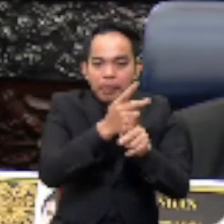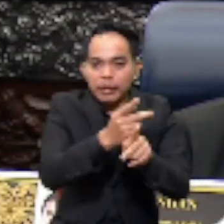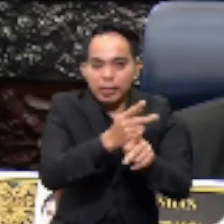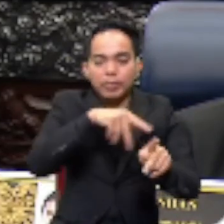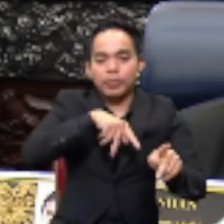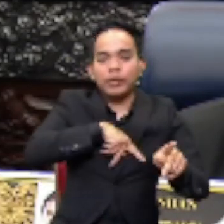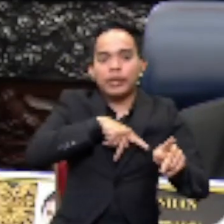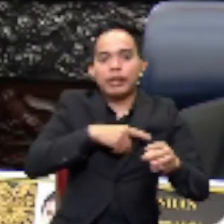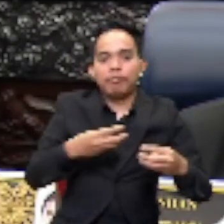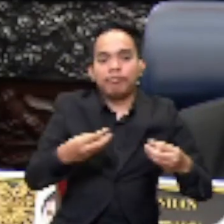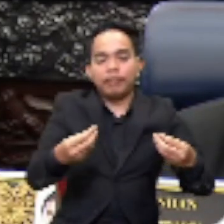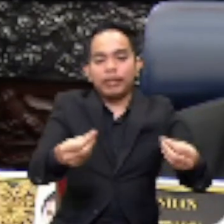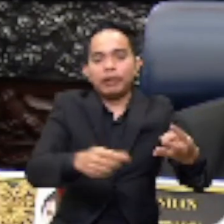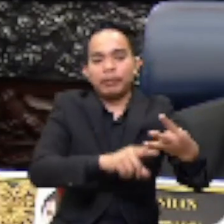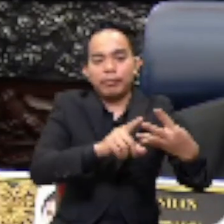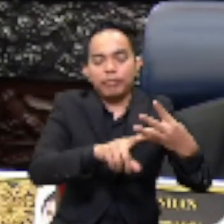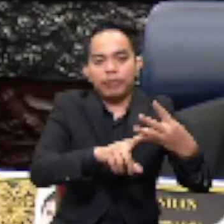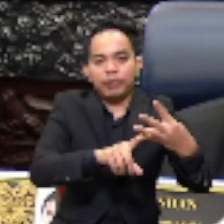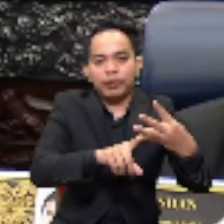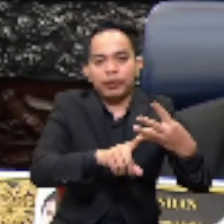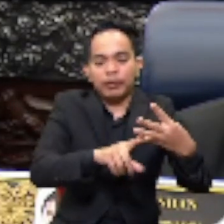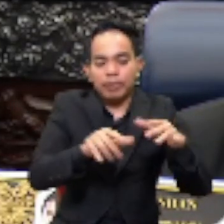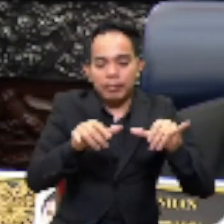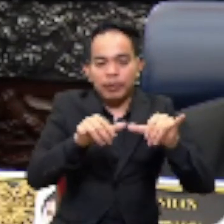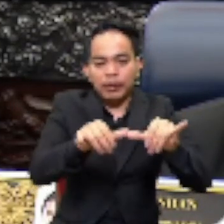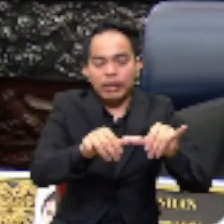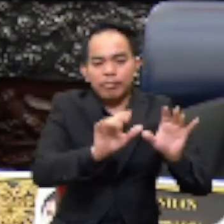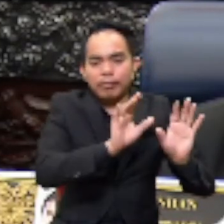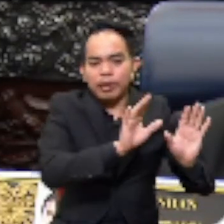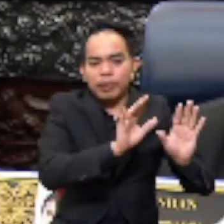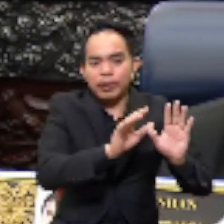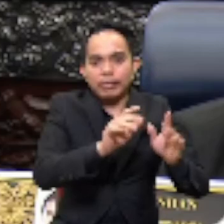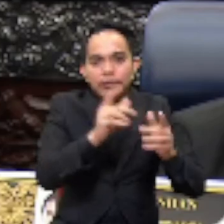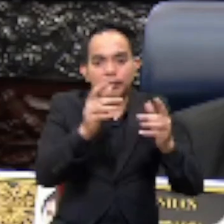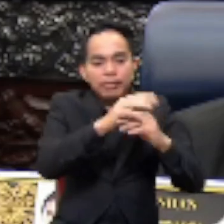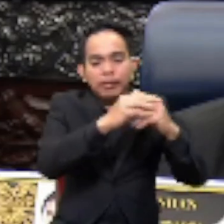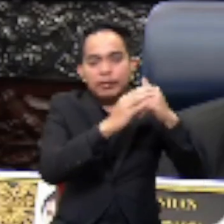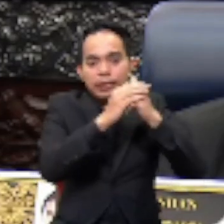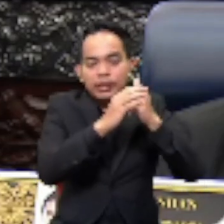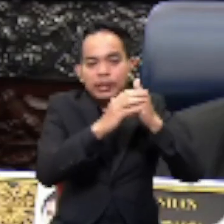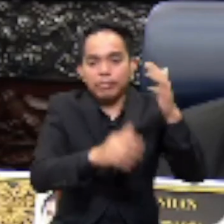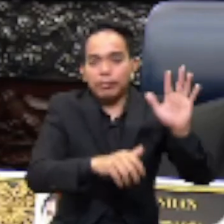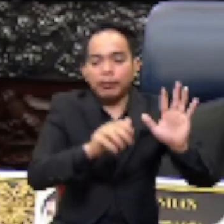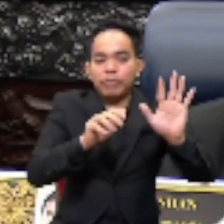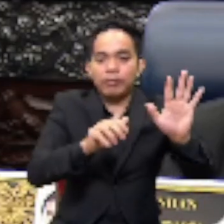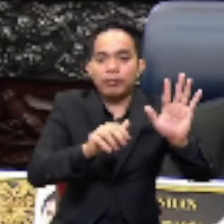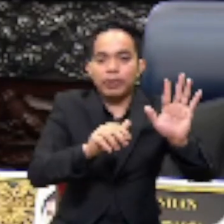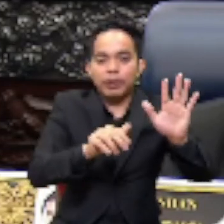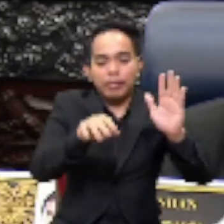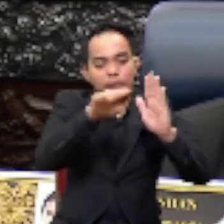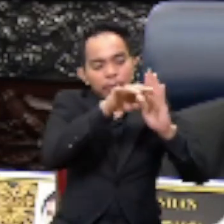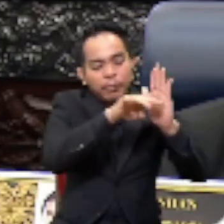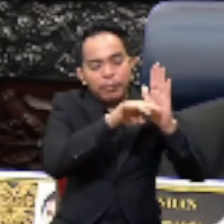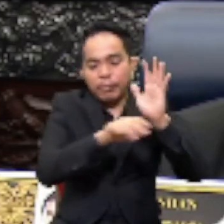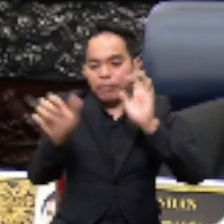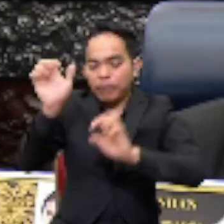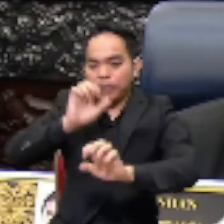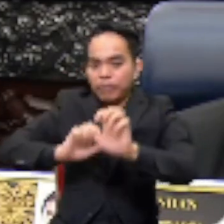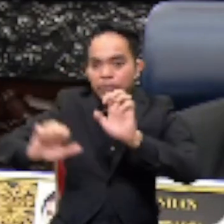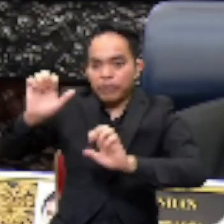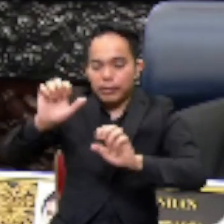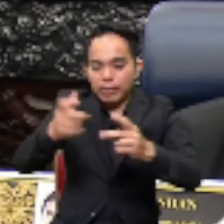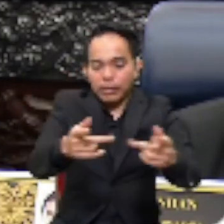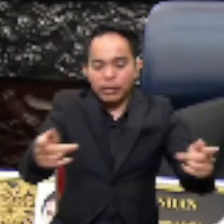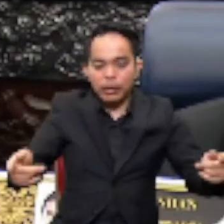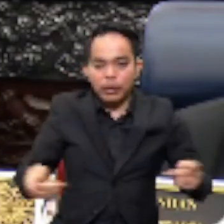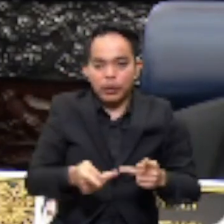tanah Prinsip keempat penempatan sementara yang kondusif Prinsip kelima penilaian kriteria tapak pembaharuan semula